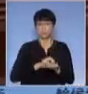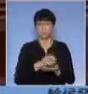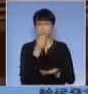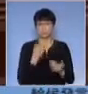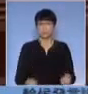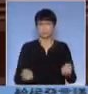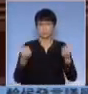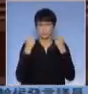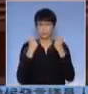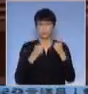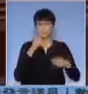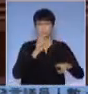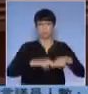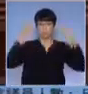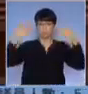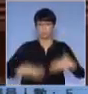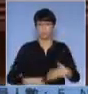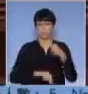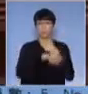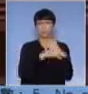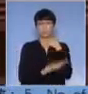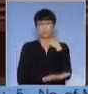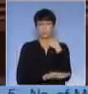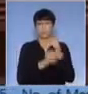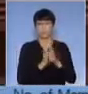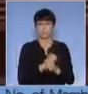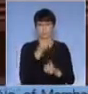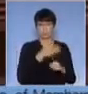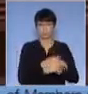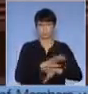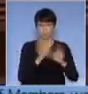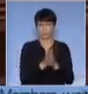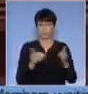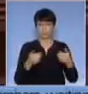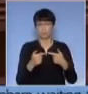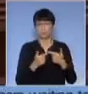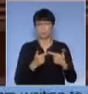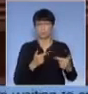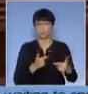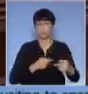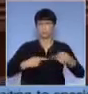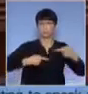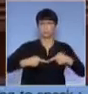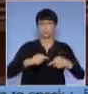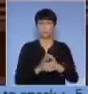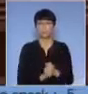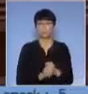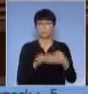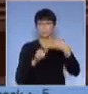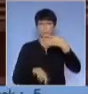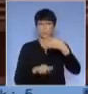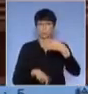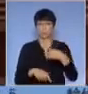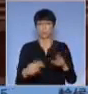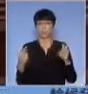均不符合一國兩制、基本法以及香港社會的整體和長遠利益。行政長官在今年4月會見傳媒的時